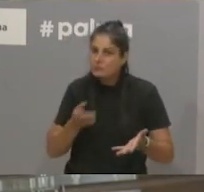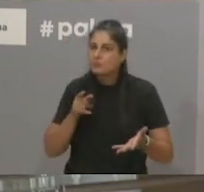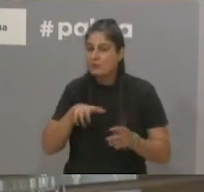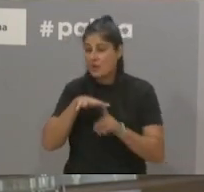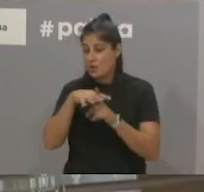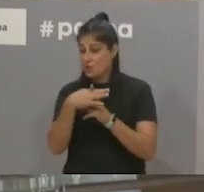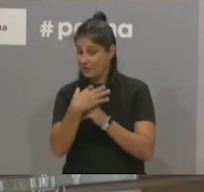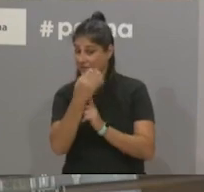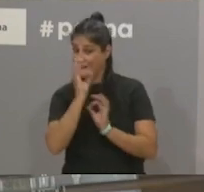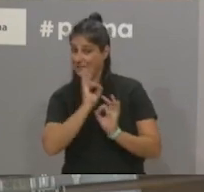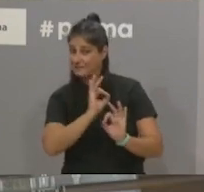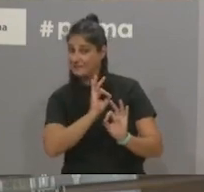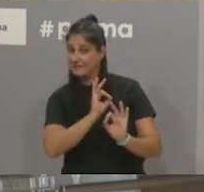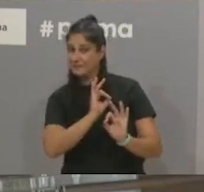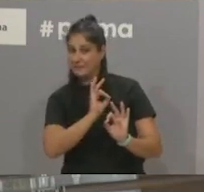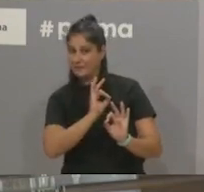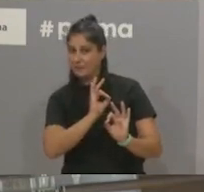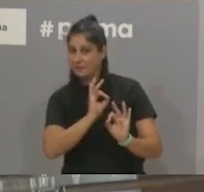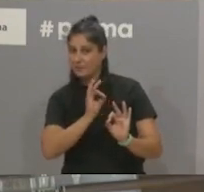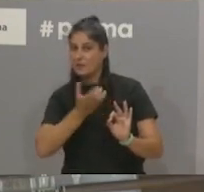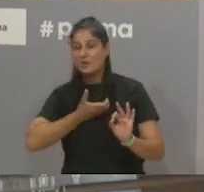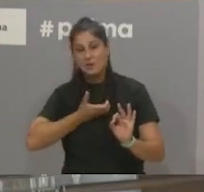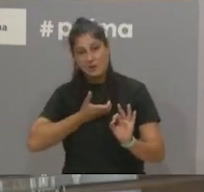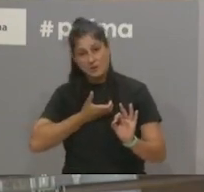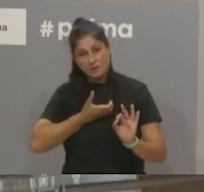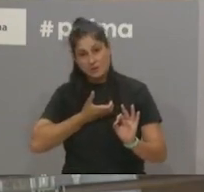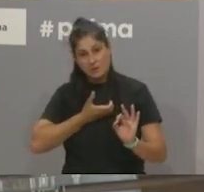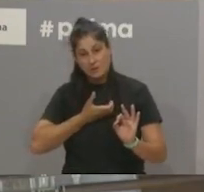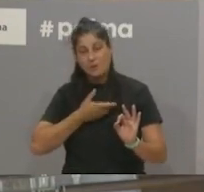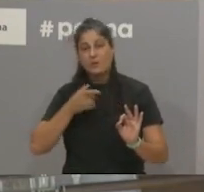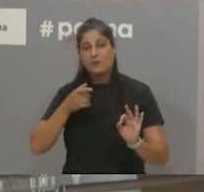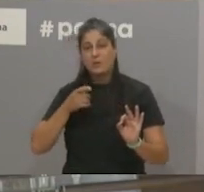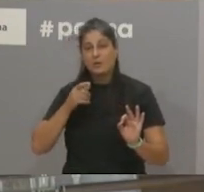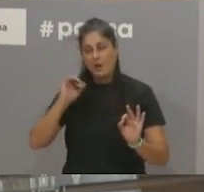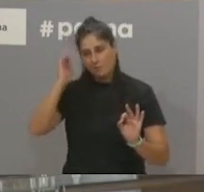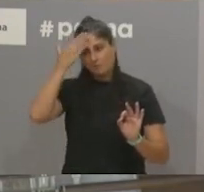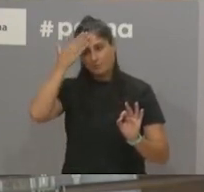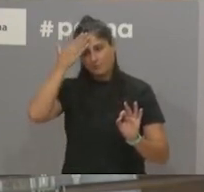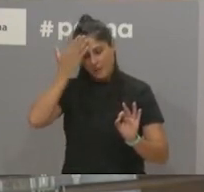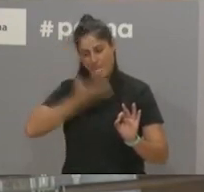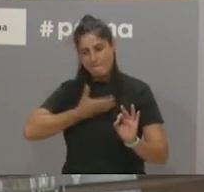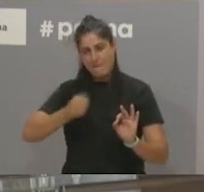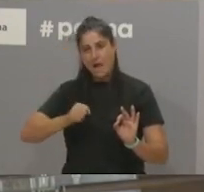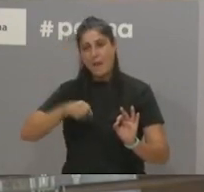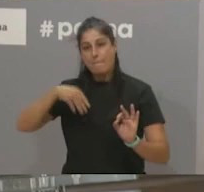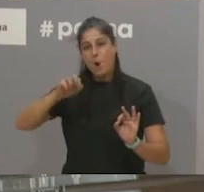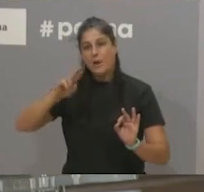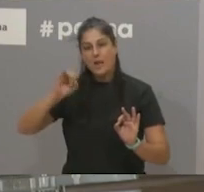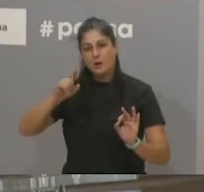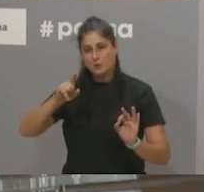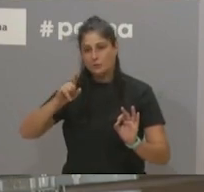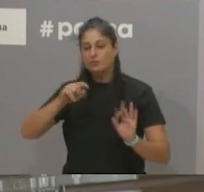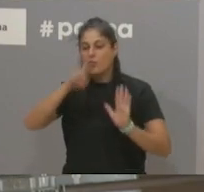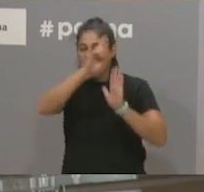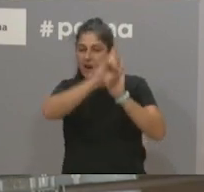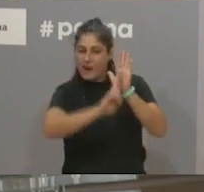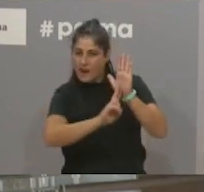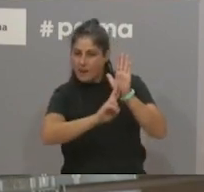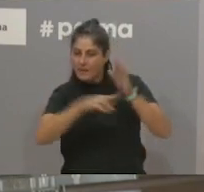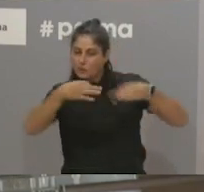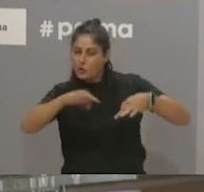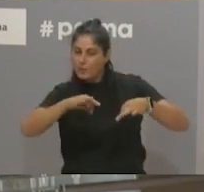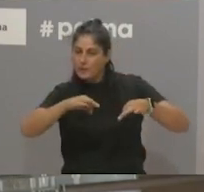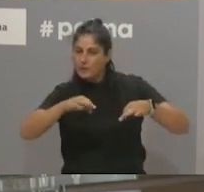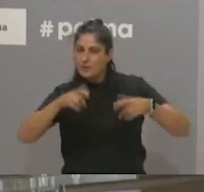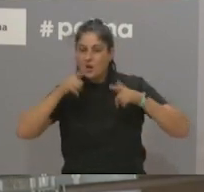aquest Ajuntament, amb en Ramon Aguiló al capdavant com a Batlle, va aprovar el reglament de normalització lingüística